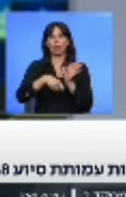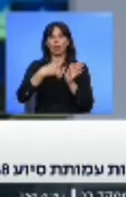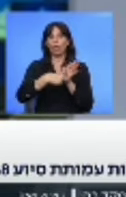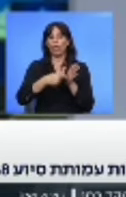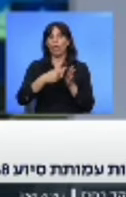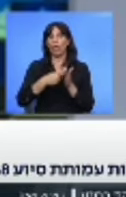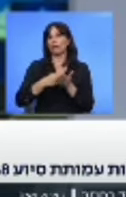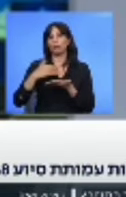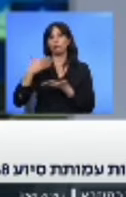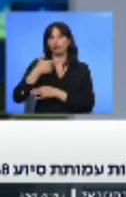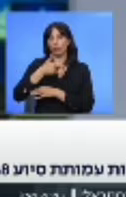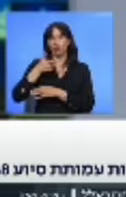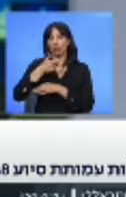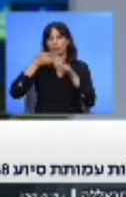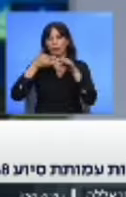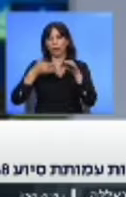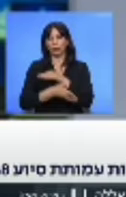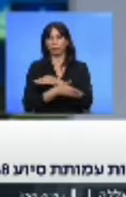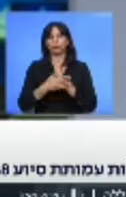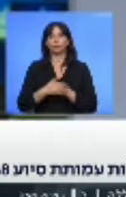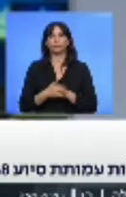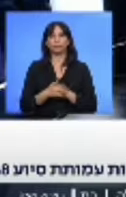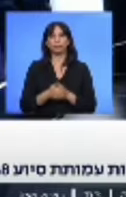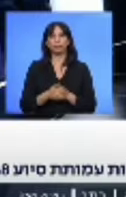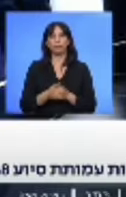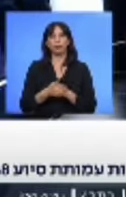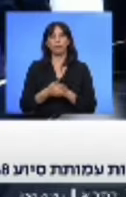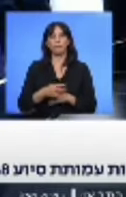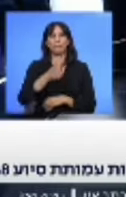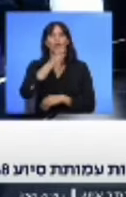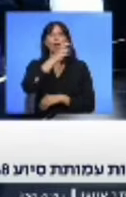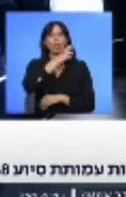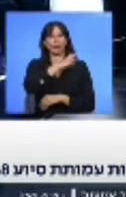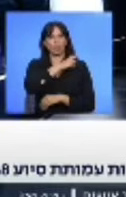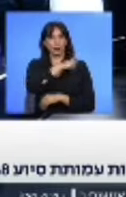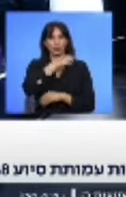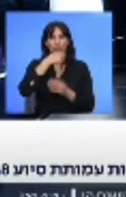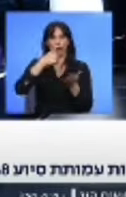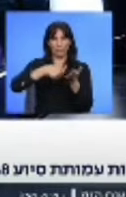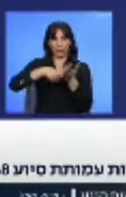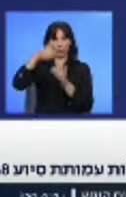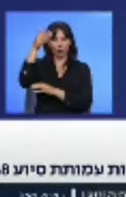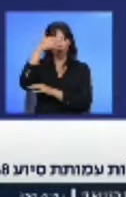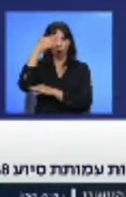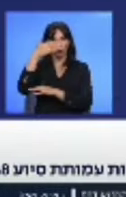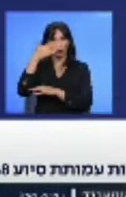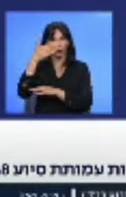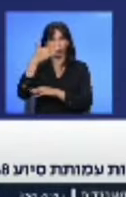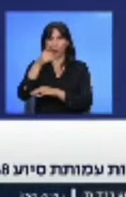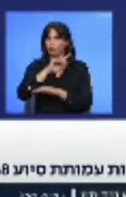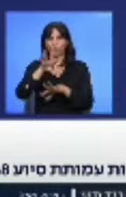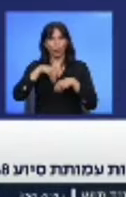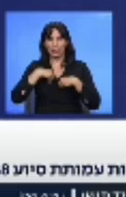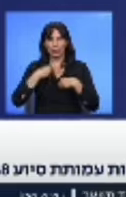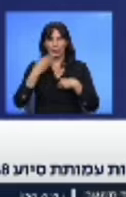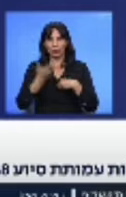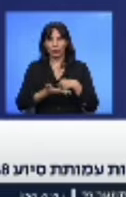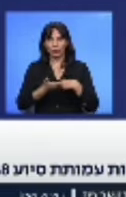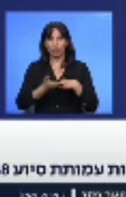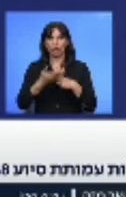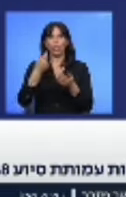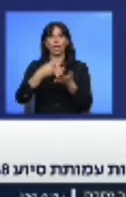ומנהרות. קצין ציות של בנק לאומי נדרך כנשוך נחש ולא הסכים שהכסף הזה